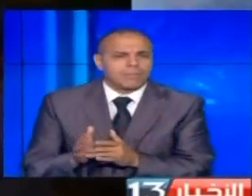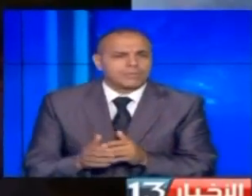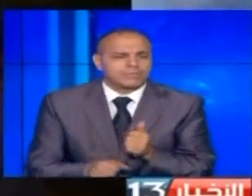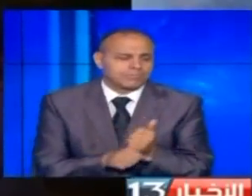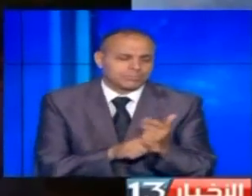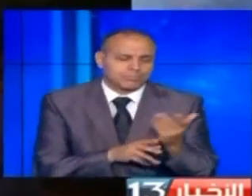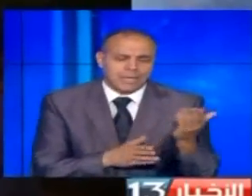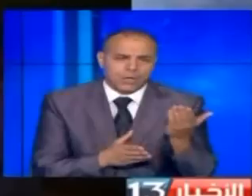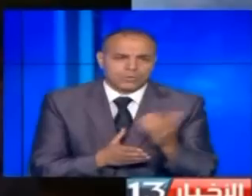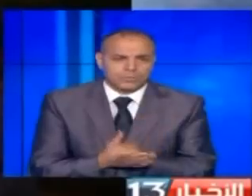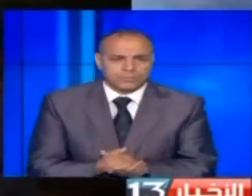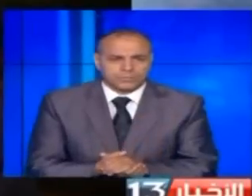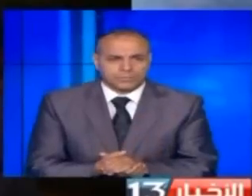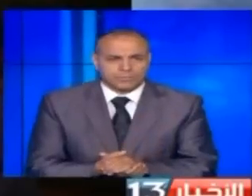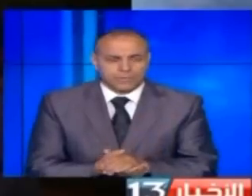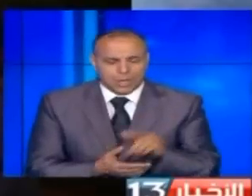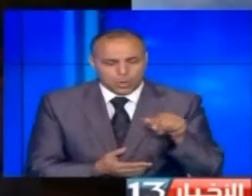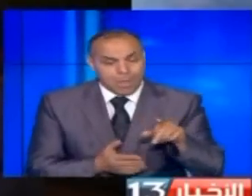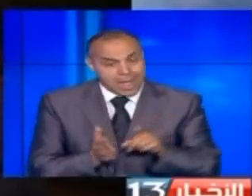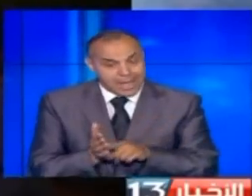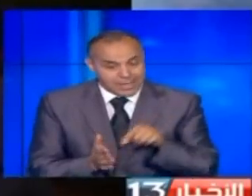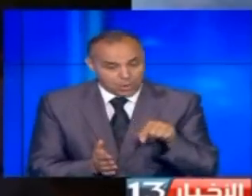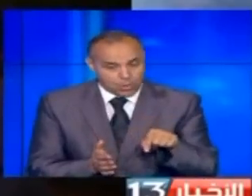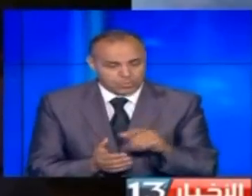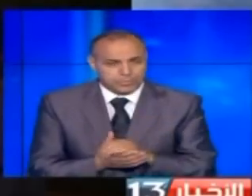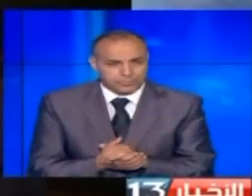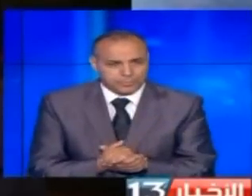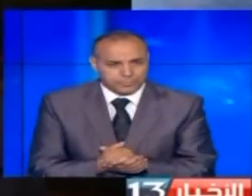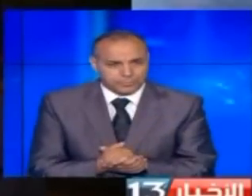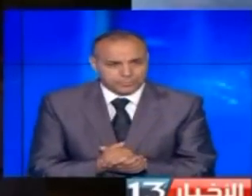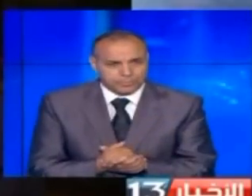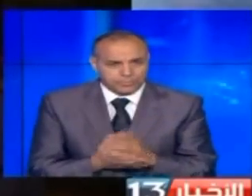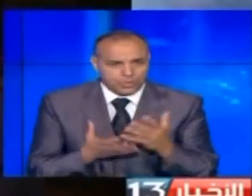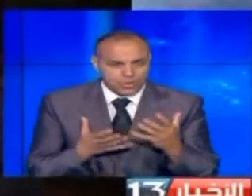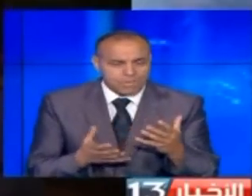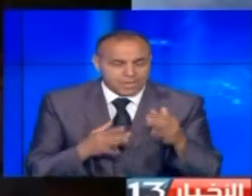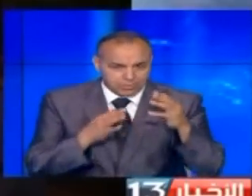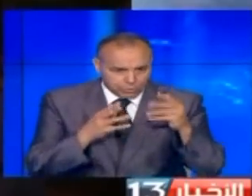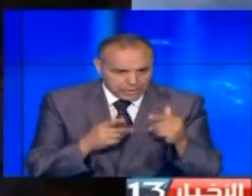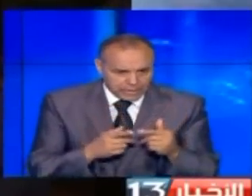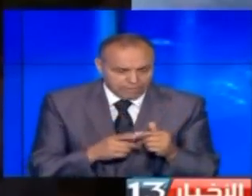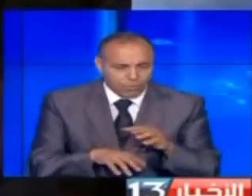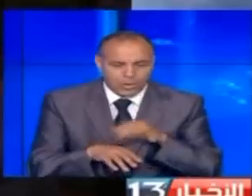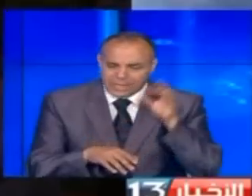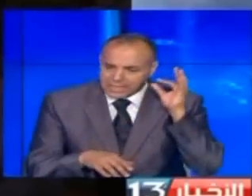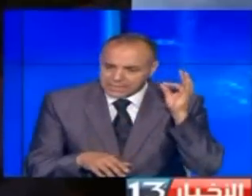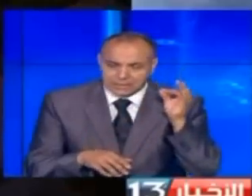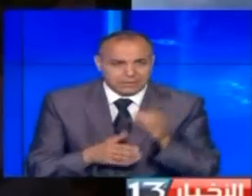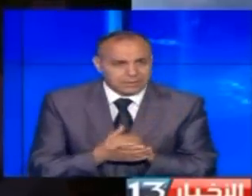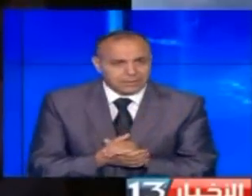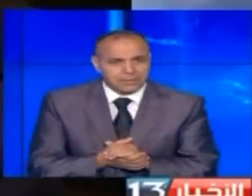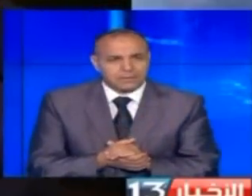سنوات الدراسة. اليوم أكدنا على أنه النتائج اللي حاصلة في ولاية القصرين